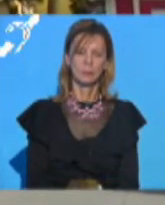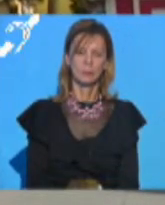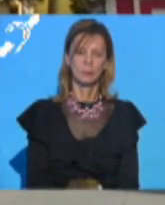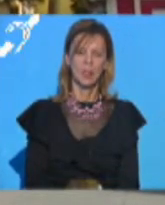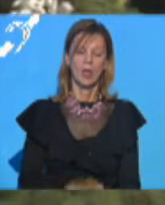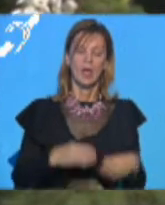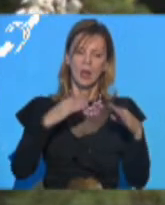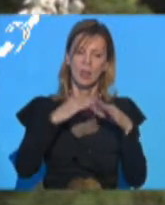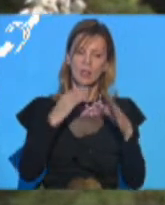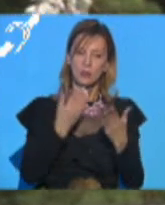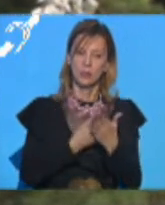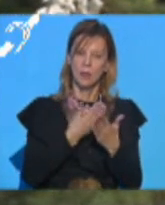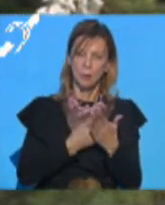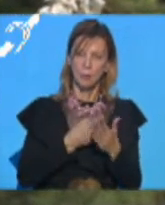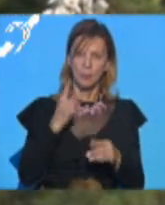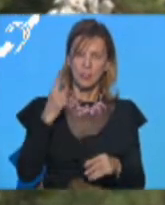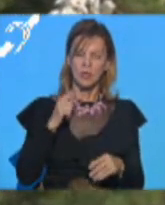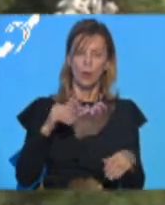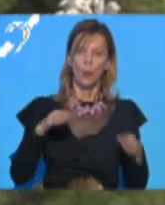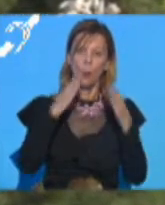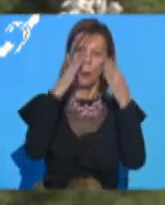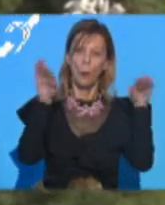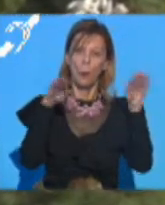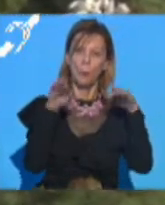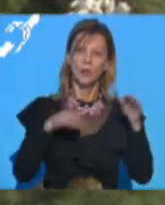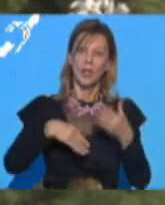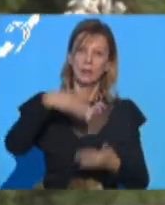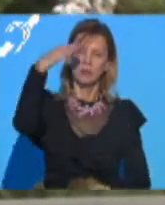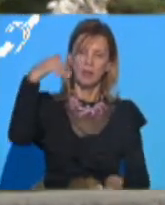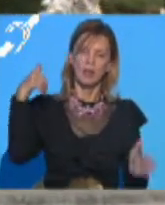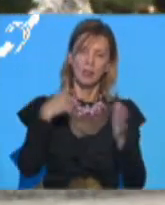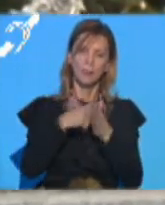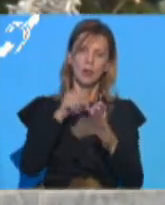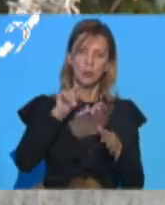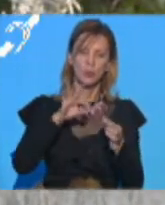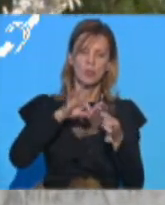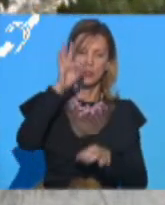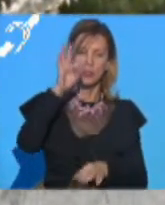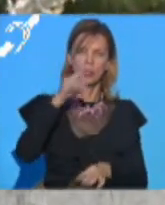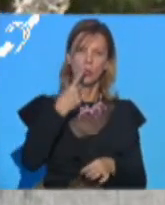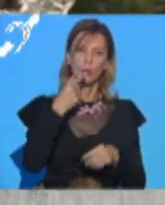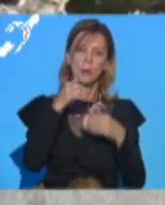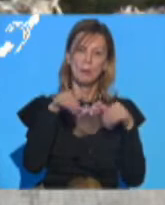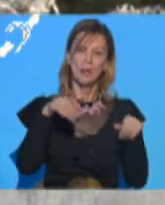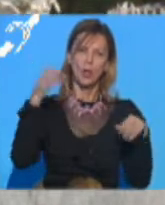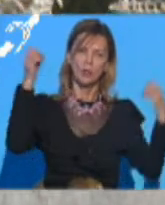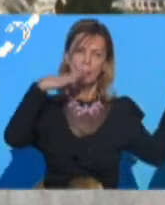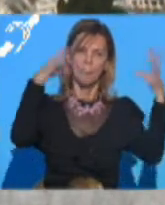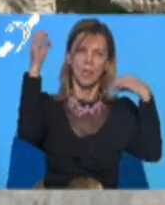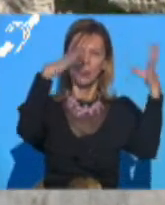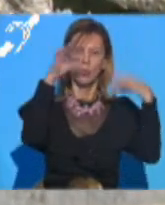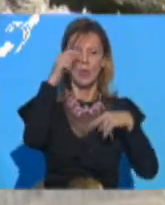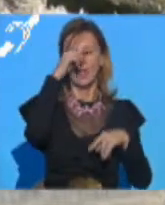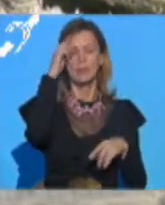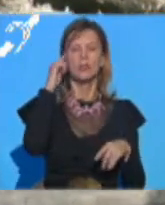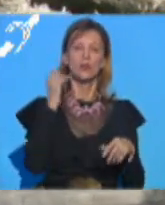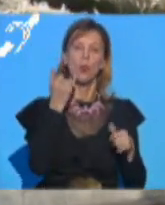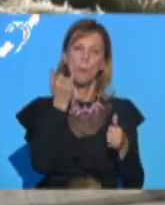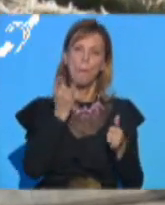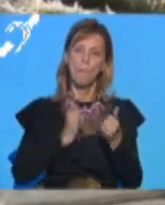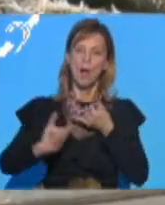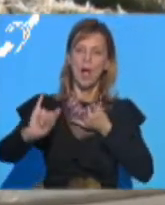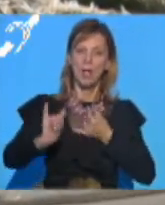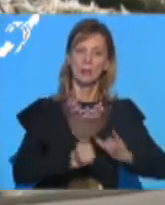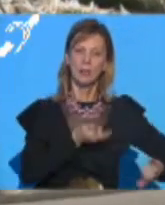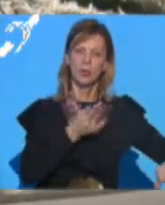Căsuțe de poveste unicat, un brad înalt de peste 20 de metri, peste 1 milion de beculețe și figurine luminoase, dar și un patinoar de